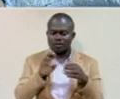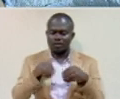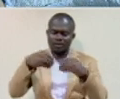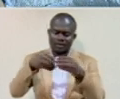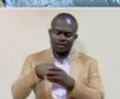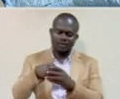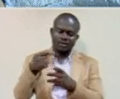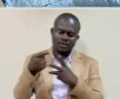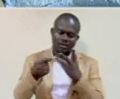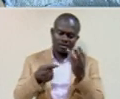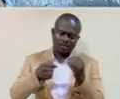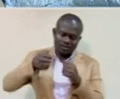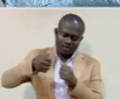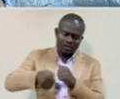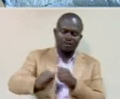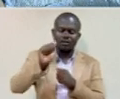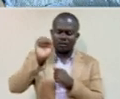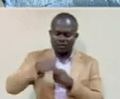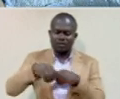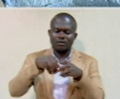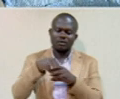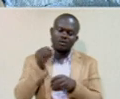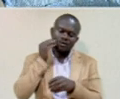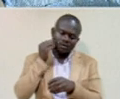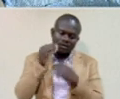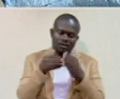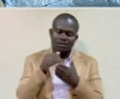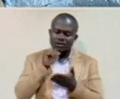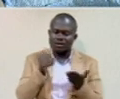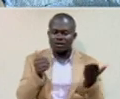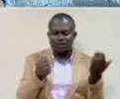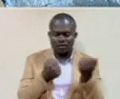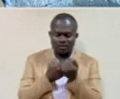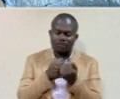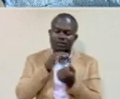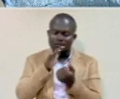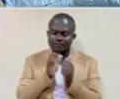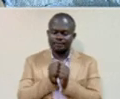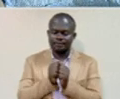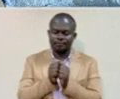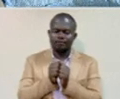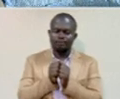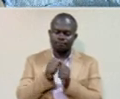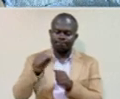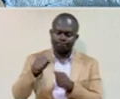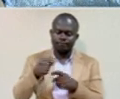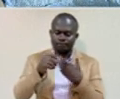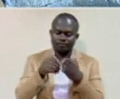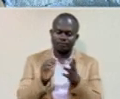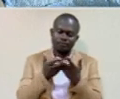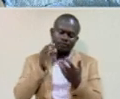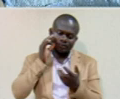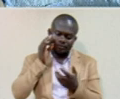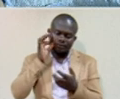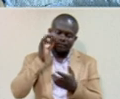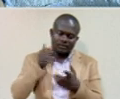komanda wowe ukaba wataha ugasubira muri nta fumbire bijyanye cyangwa ugategereza ukarara ibijyanye n'imbuto byo